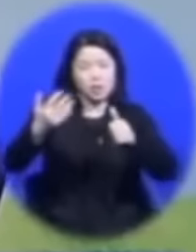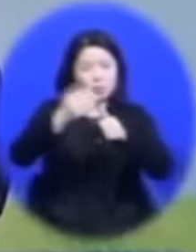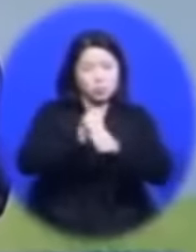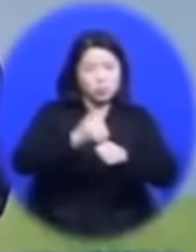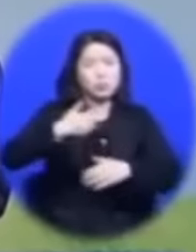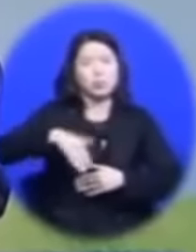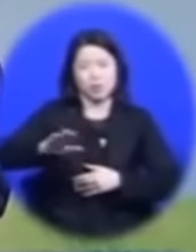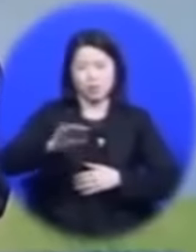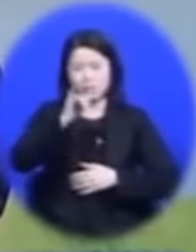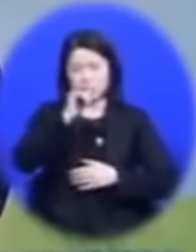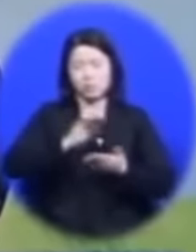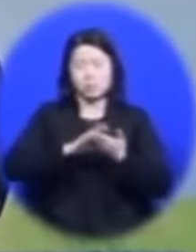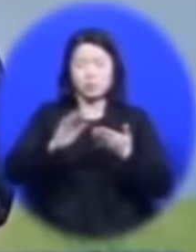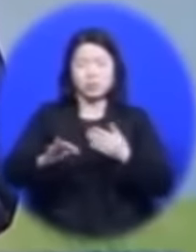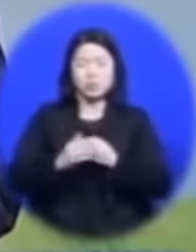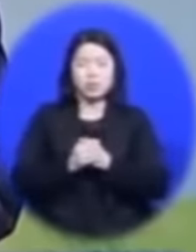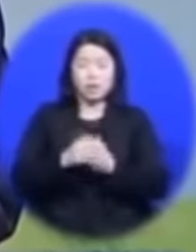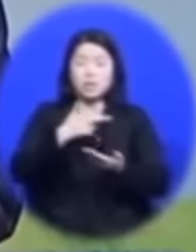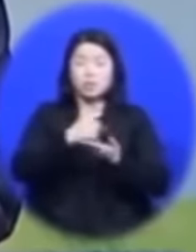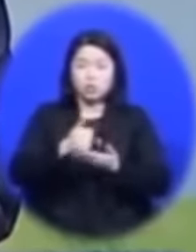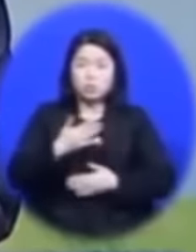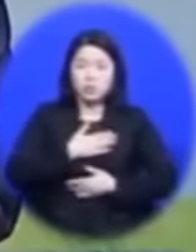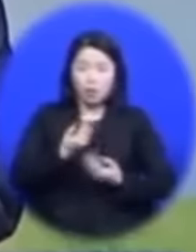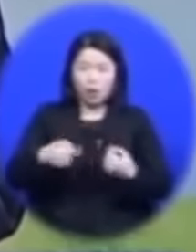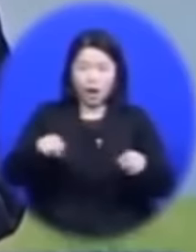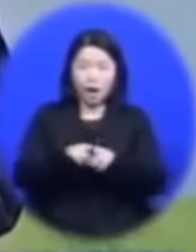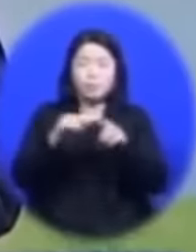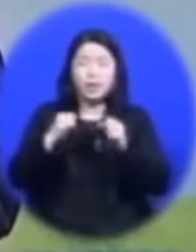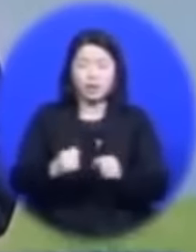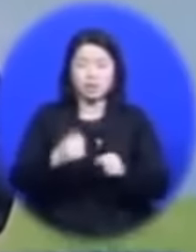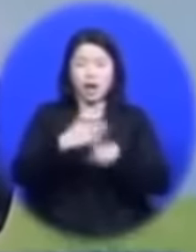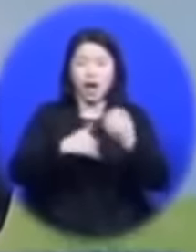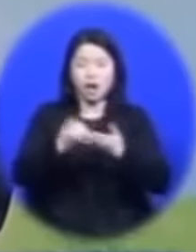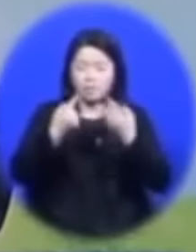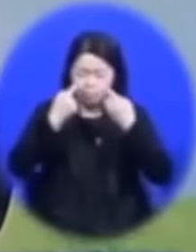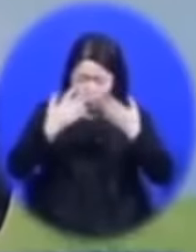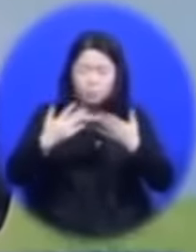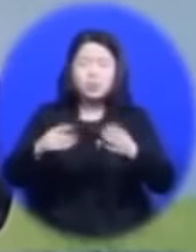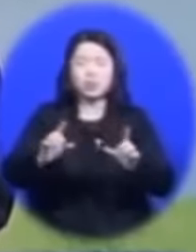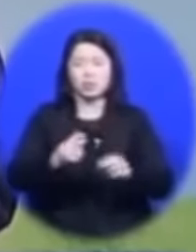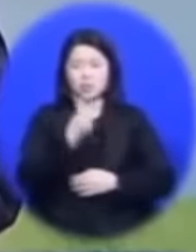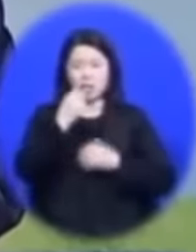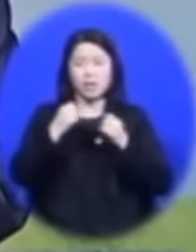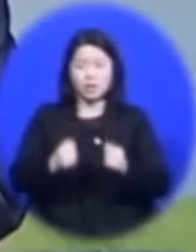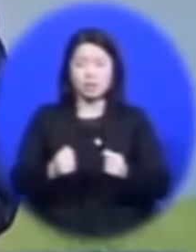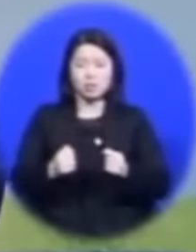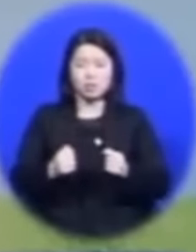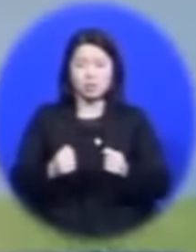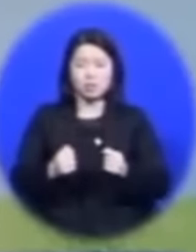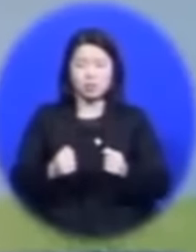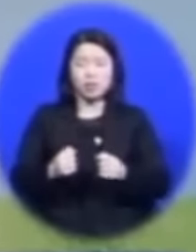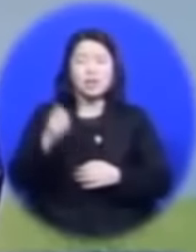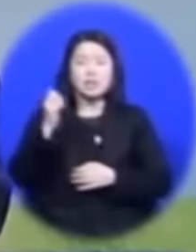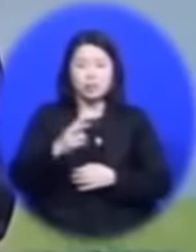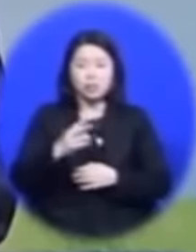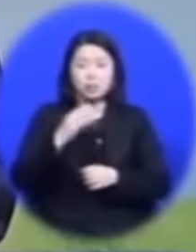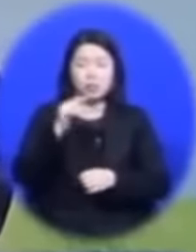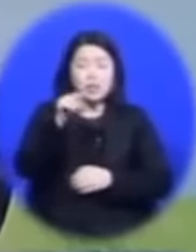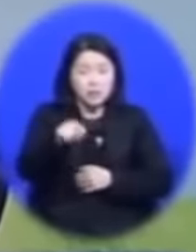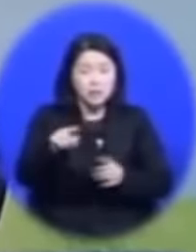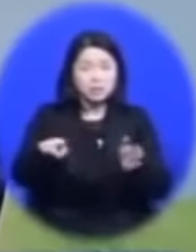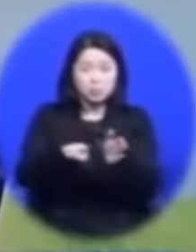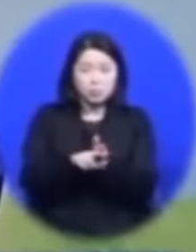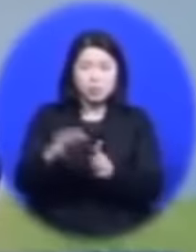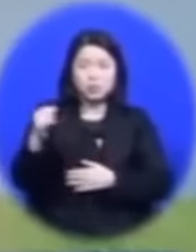간 거예요. 주님은 나와 같이 계신다. 하나님은 분명히 살아계신다. 그리고 그